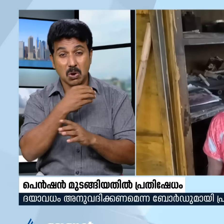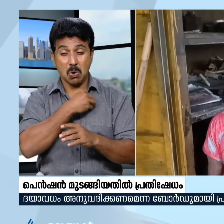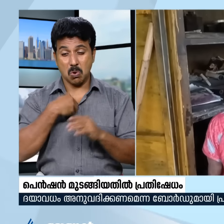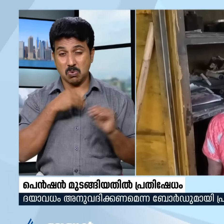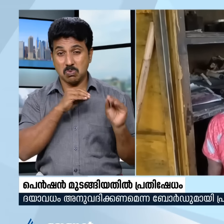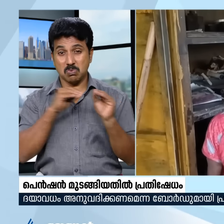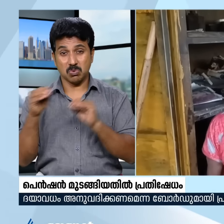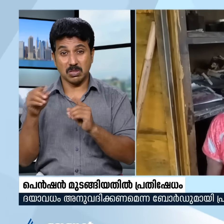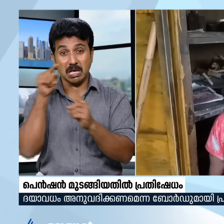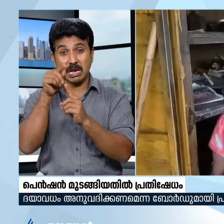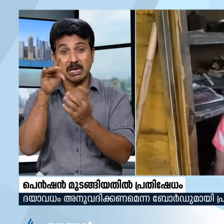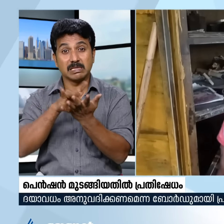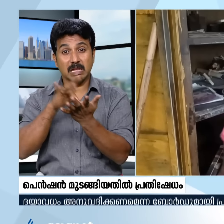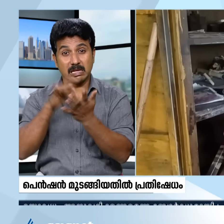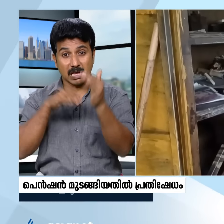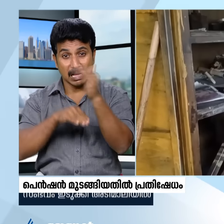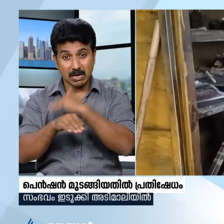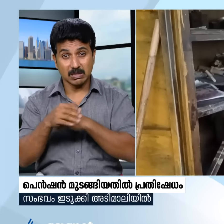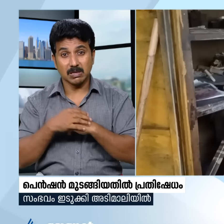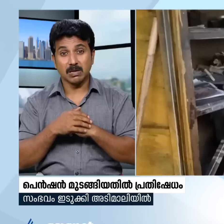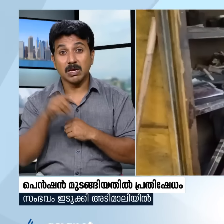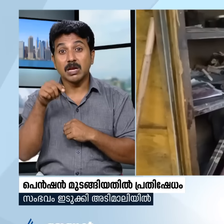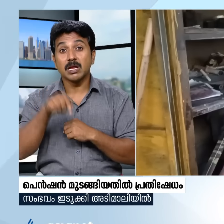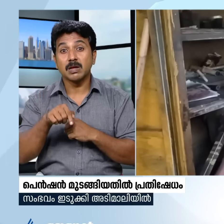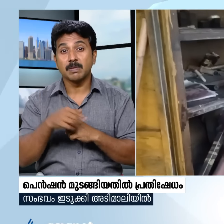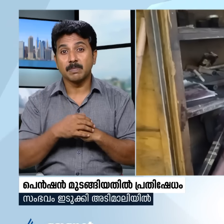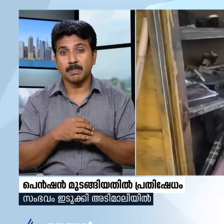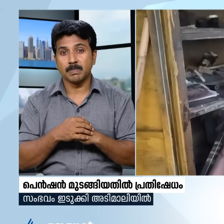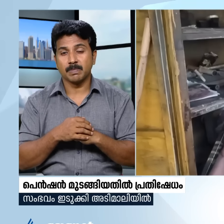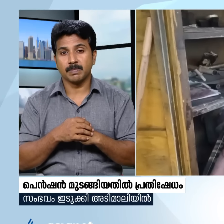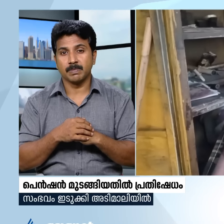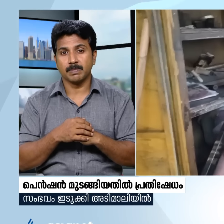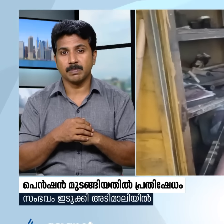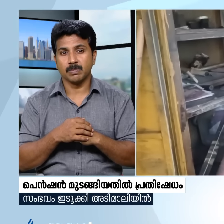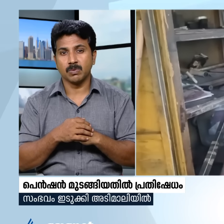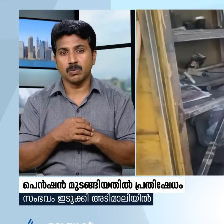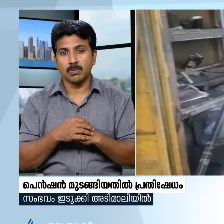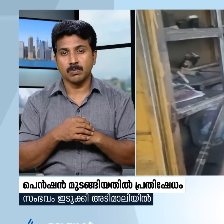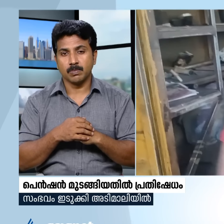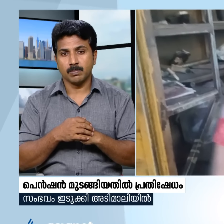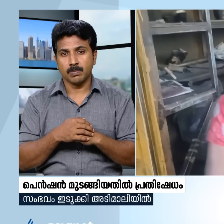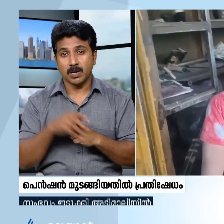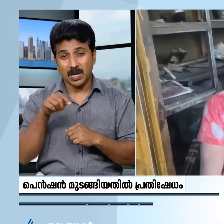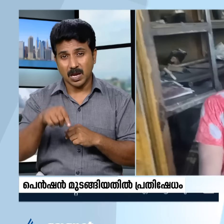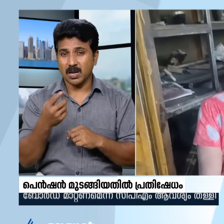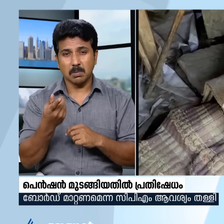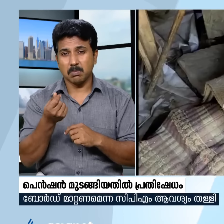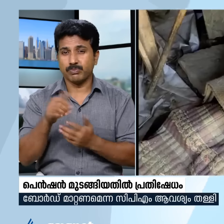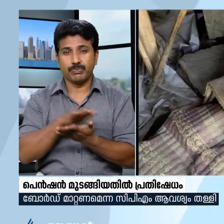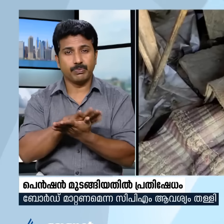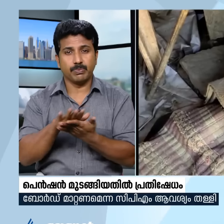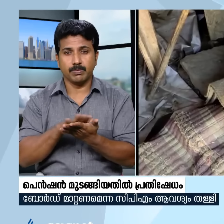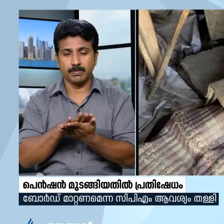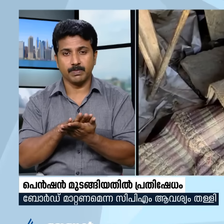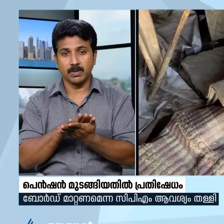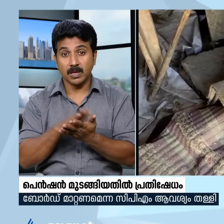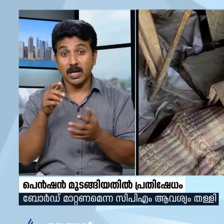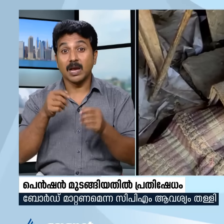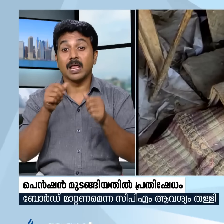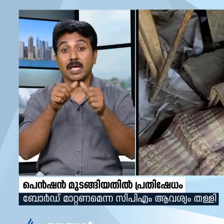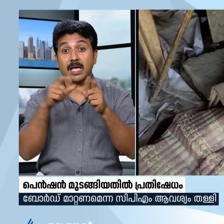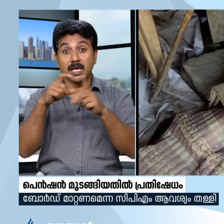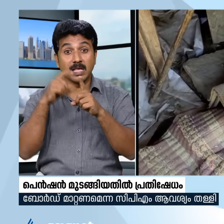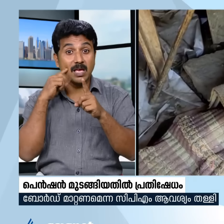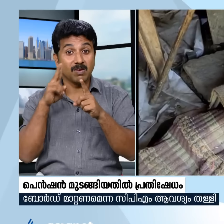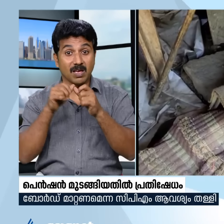ഇടുക്കിയിലാണ് ചികിത്സ. ഇപ്പൊ എന്റെ കാലും കൂടെ വയ്യാതെ ഇരിക്കുക. എനിക്ക് ഒരു കഴിവില്ല. എനിക്ക് കുളമാൻകുഴി ആദിവാസി